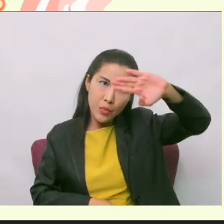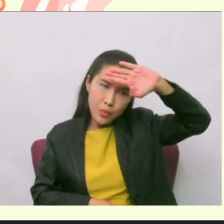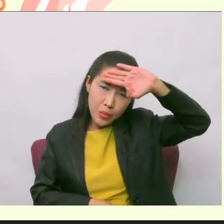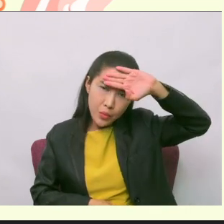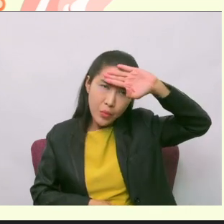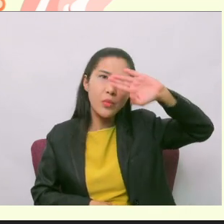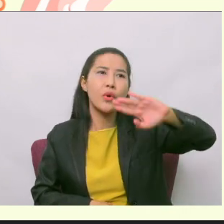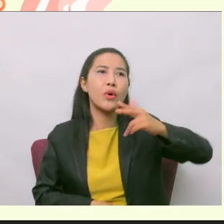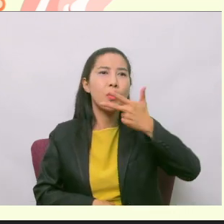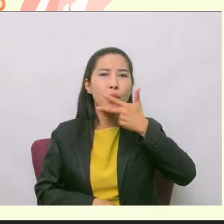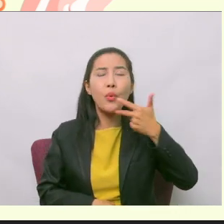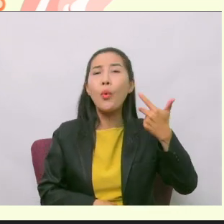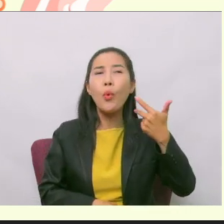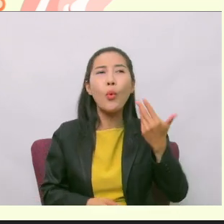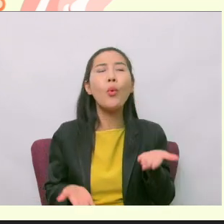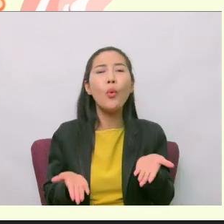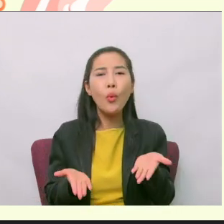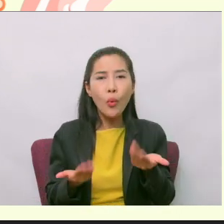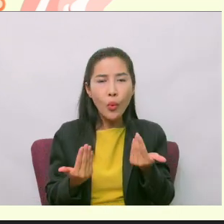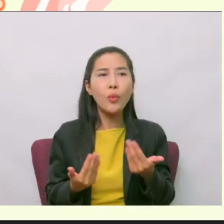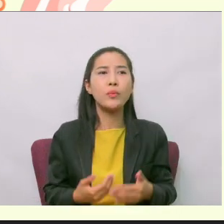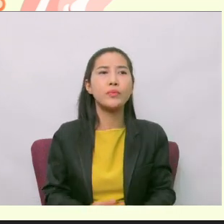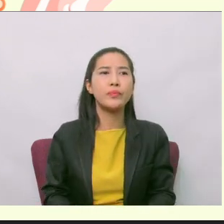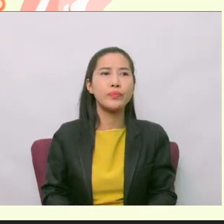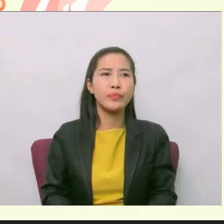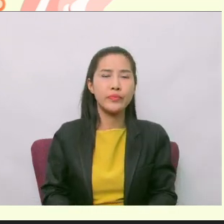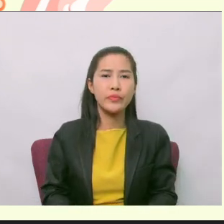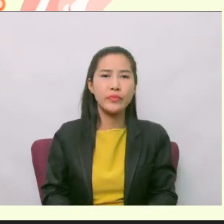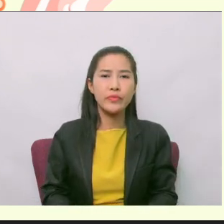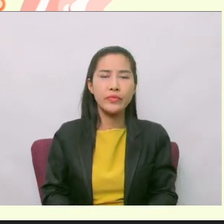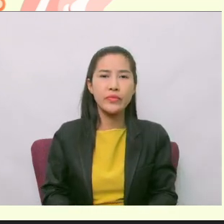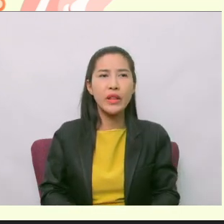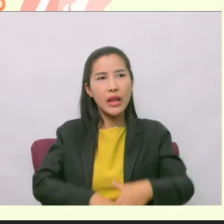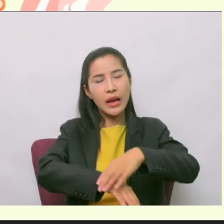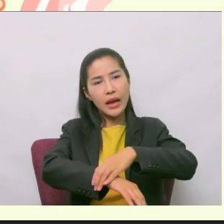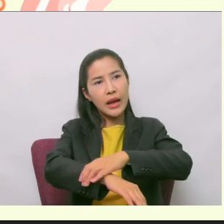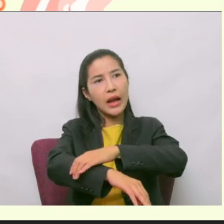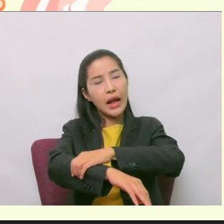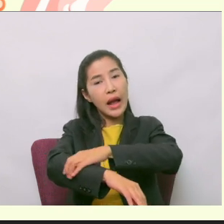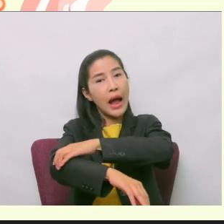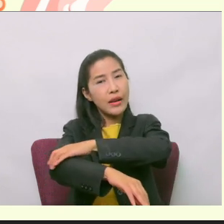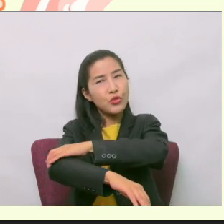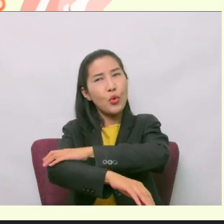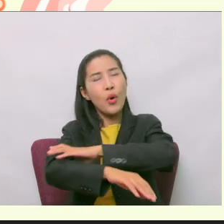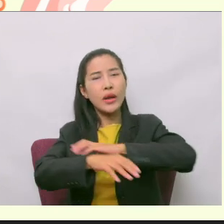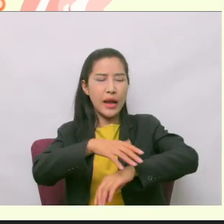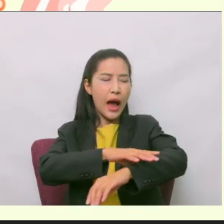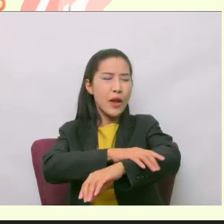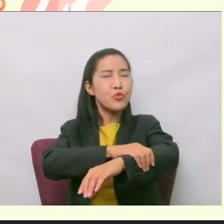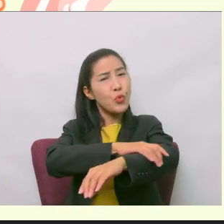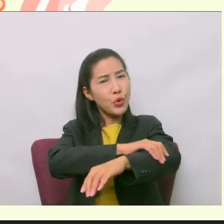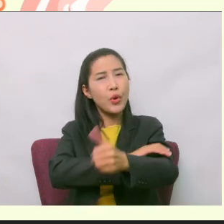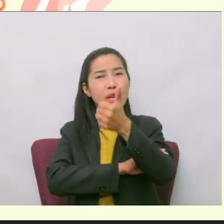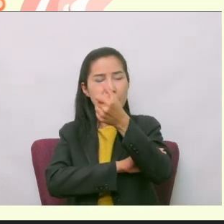หวานเนาะอาจจะใช้วิธีอื่นอย่างเช่นในเรื่องของการนวดผ่อนคลายหรือว่าแช่น้ำอุ่นจะดีกว่านะคะ